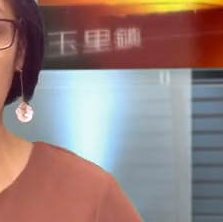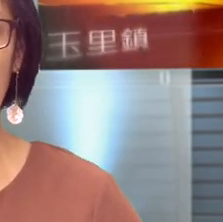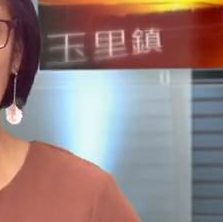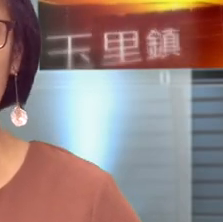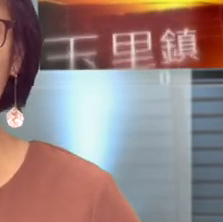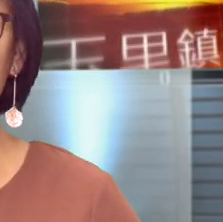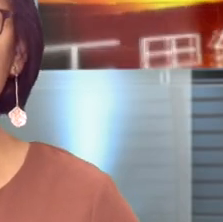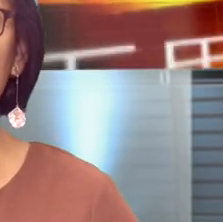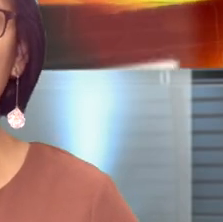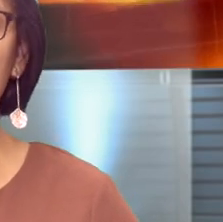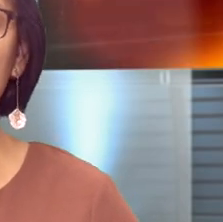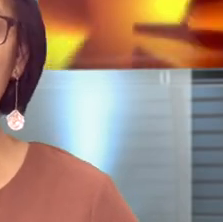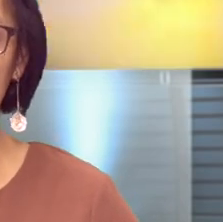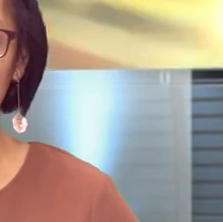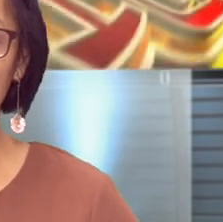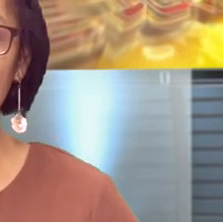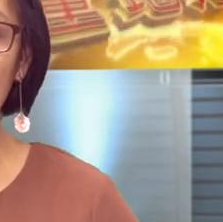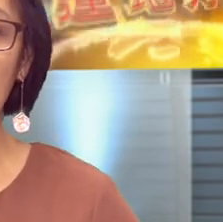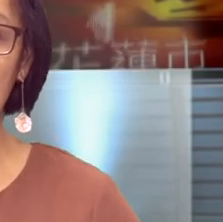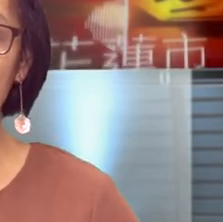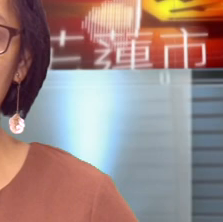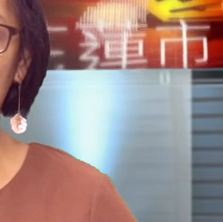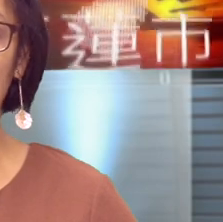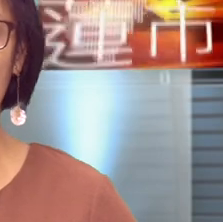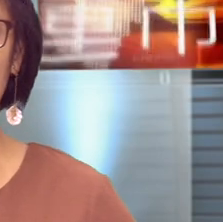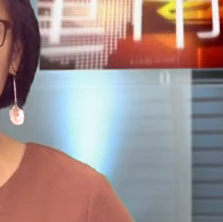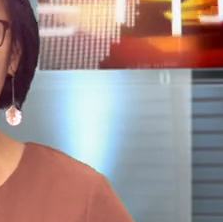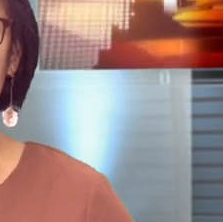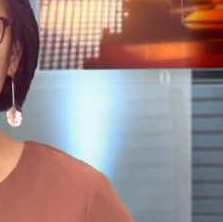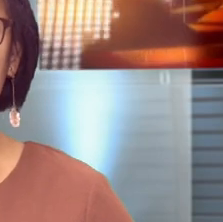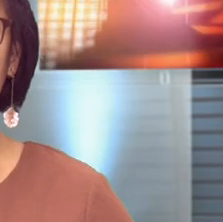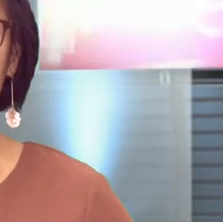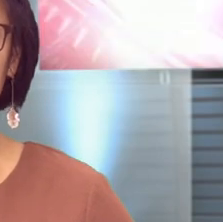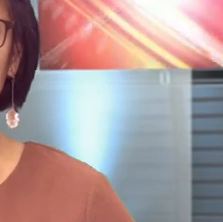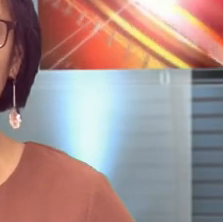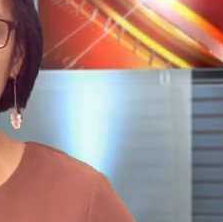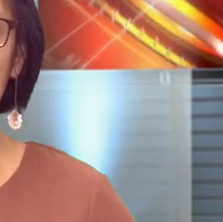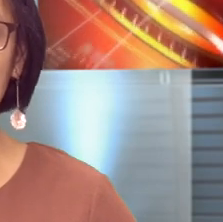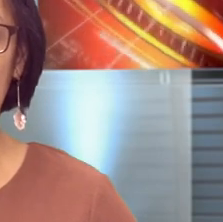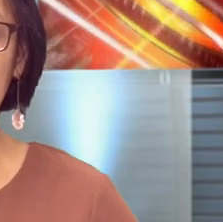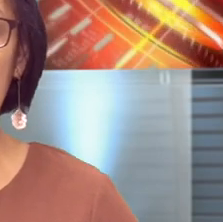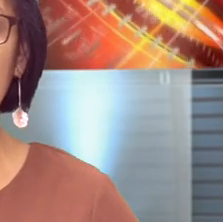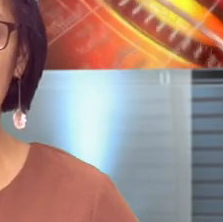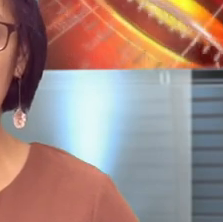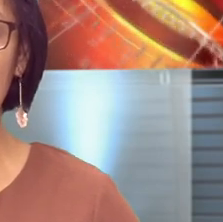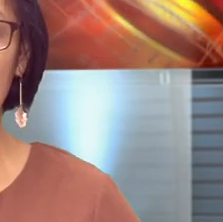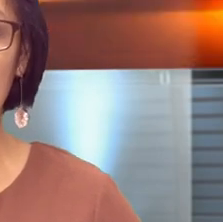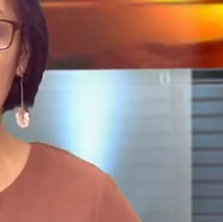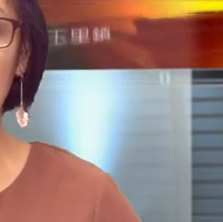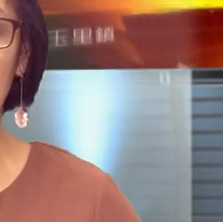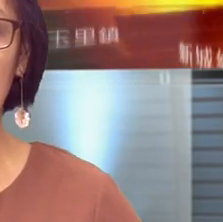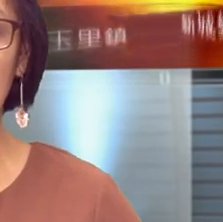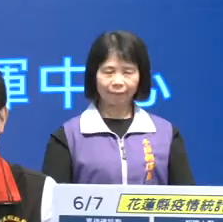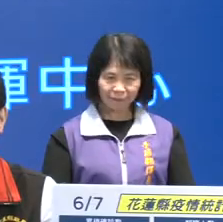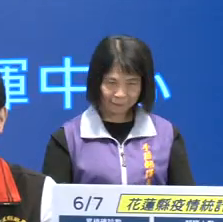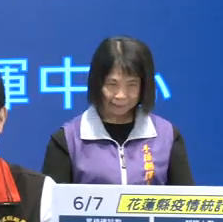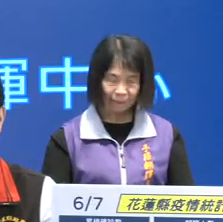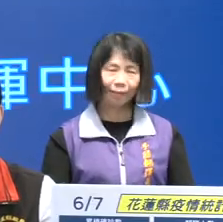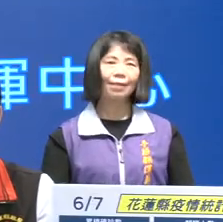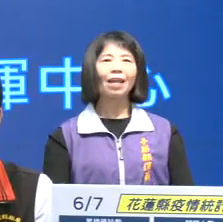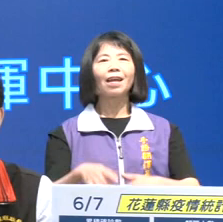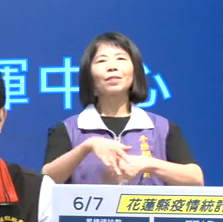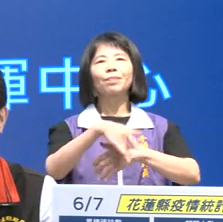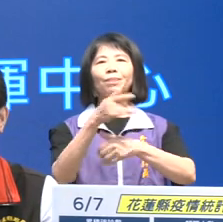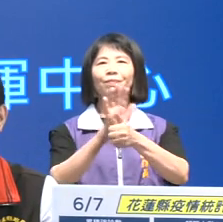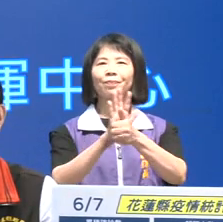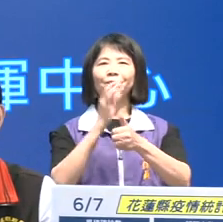到3个月到院都免入院快筛的措施，来进一步向大家详细说明。七号